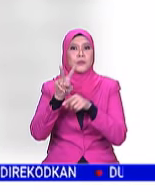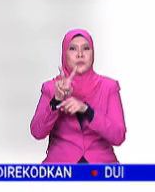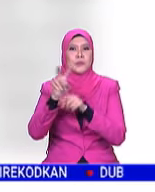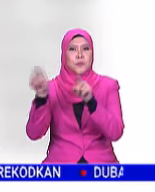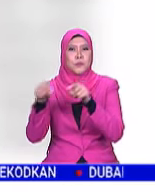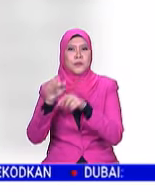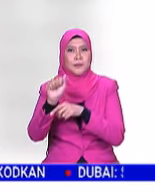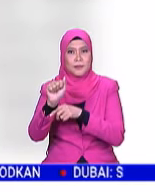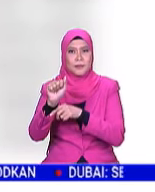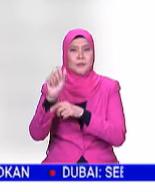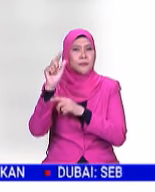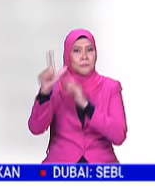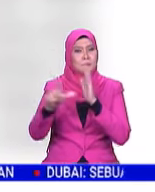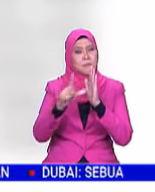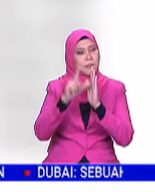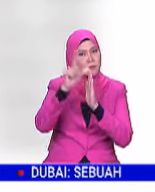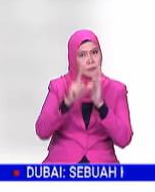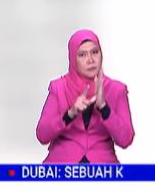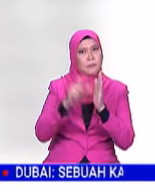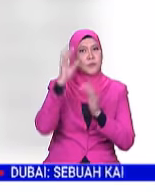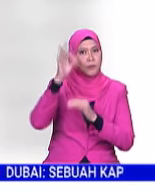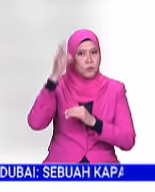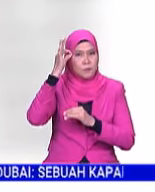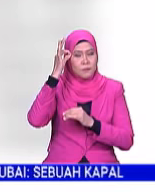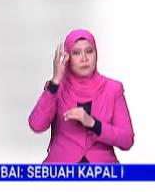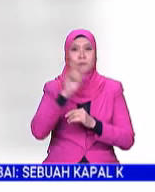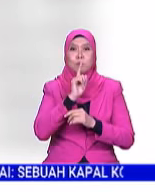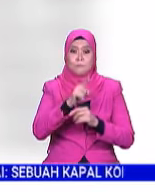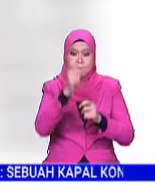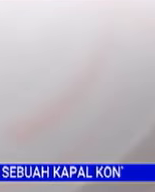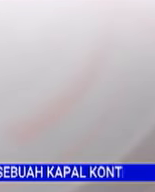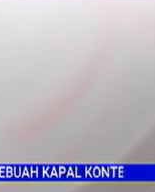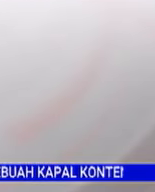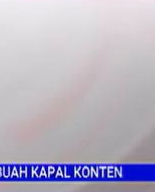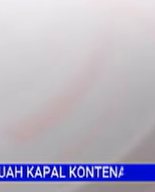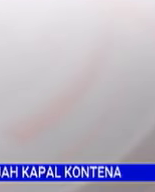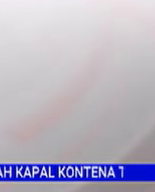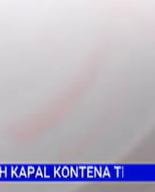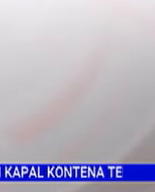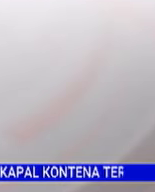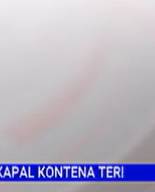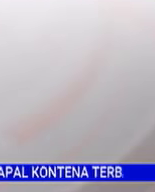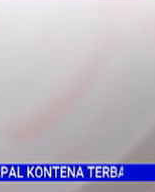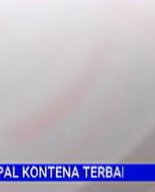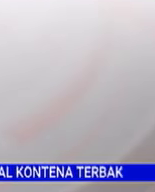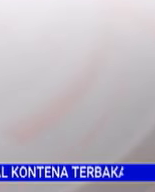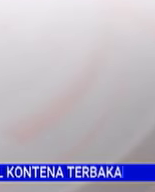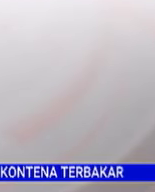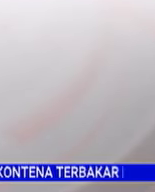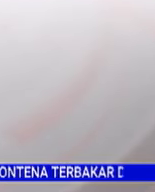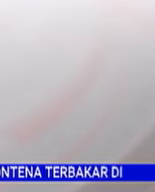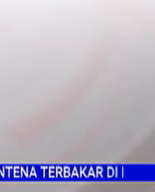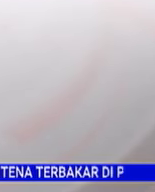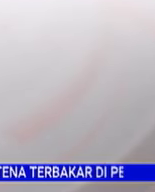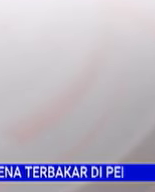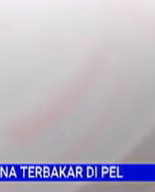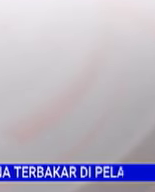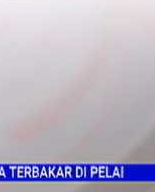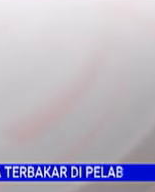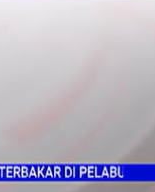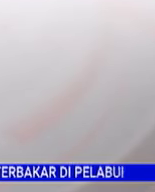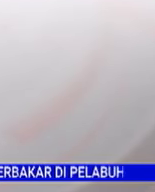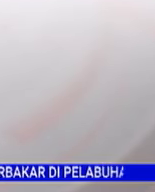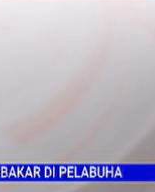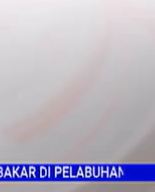43-2-A Perlembagaan Persekutuan, penentuan sama ada seseorang itu mendapat kepercayaan majoriti ahli Dewan Rakyat hendaklah ditentukan